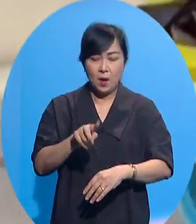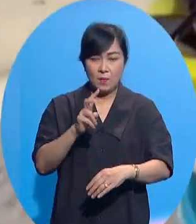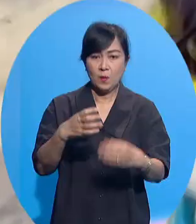kịch